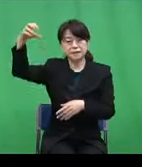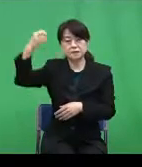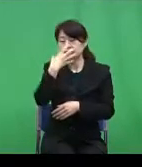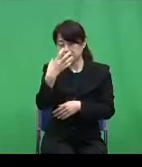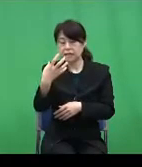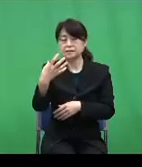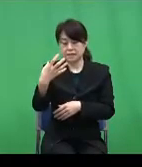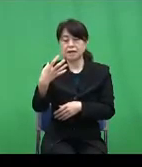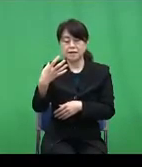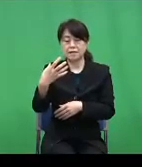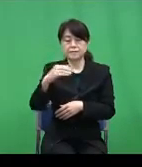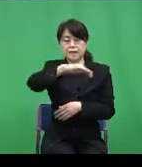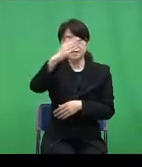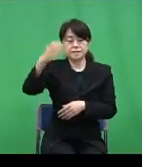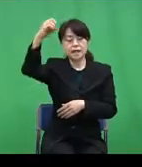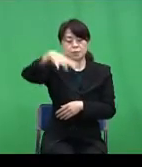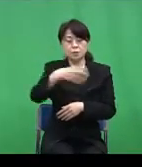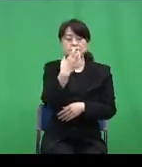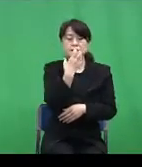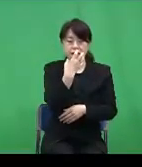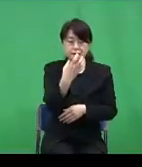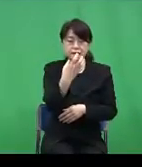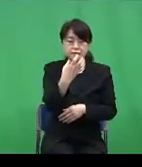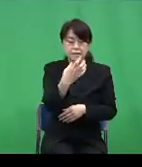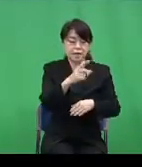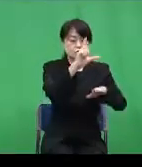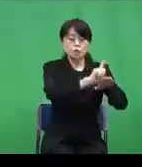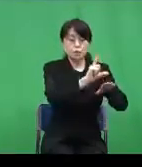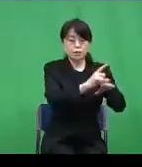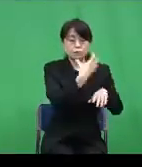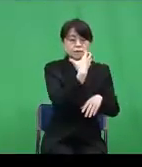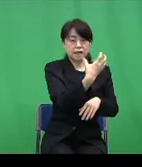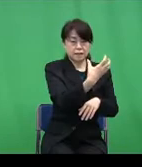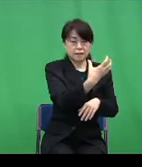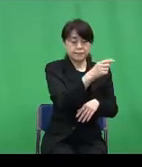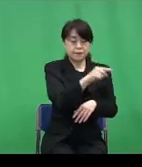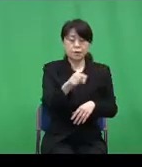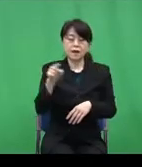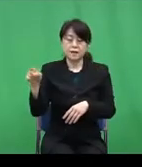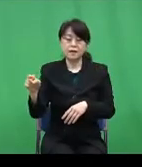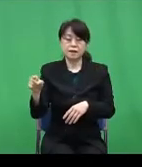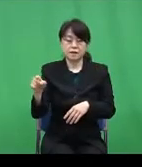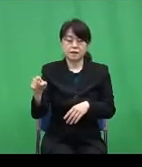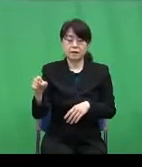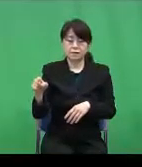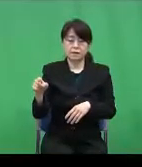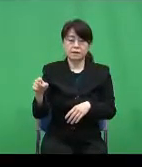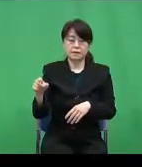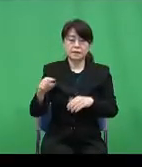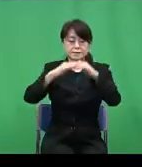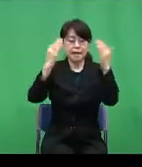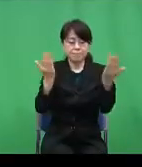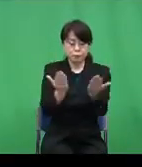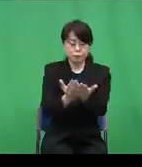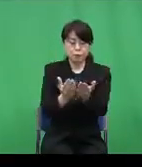山陽新幹線、上越新幹線、そういうものは全部国の資金ででき